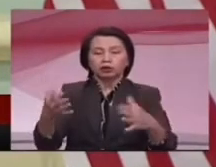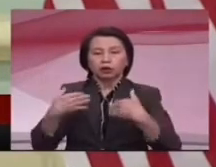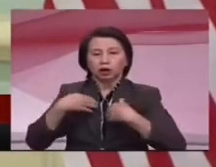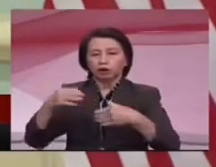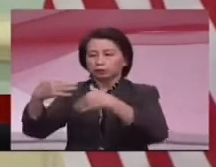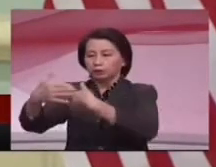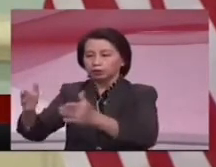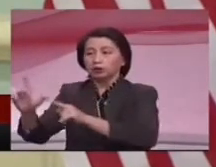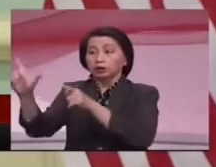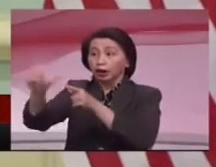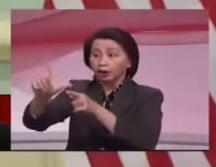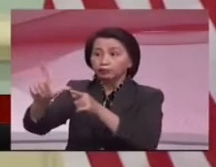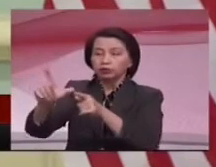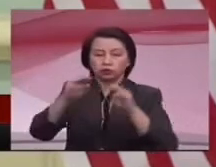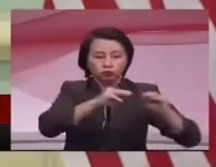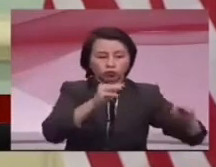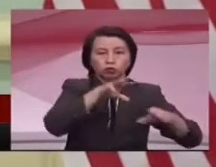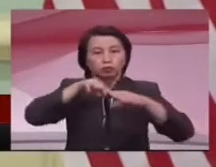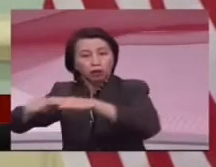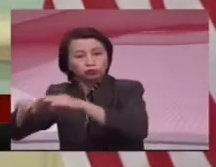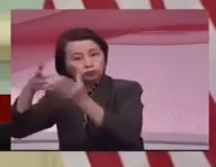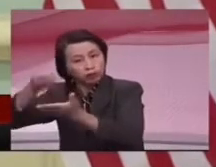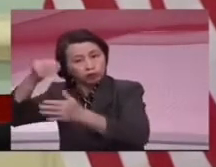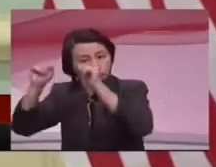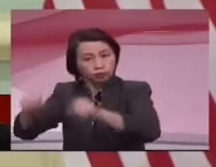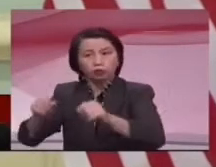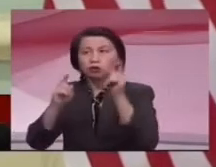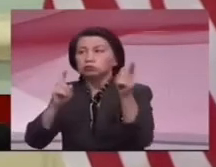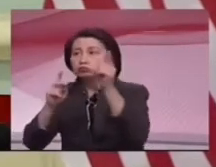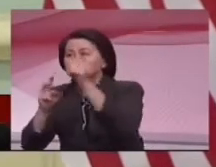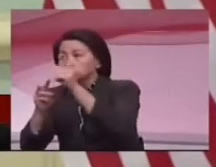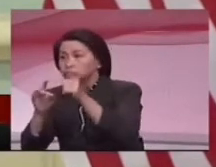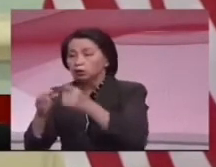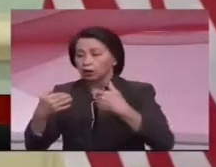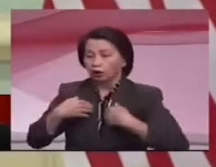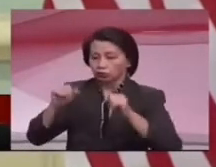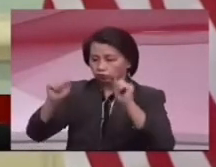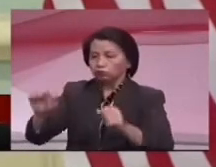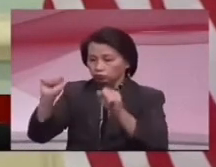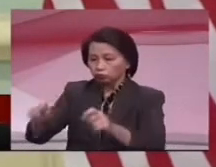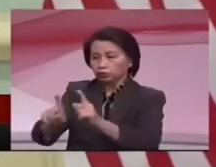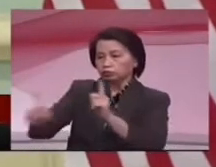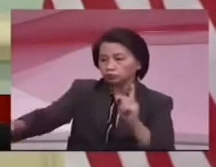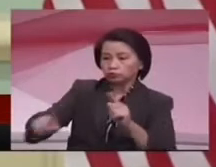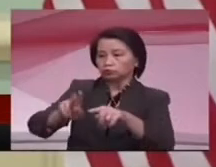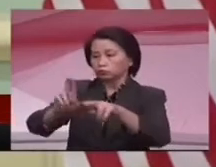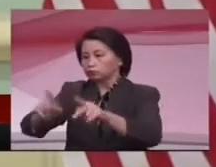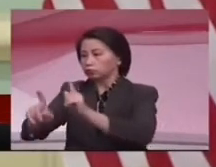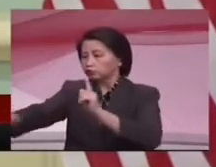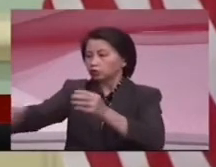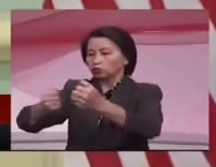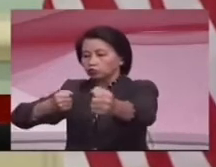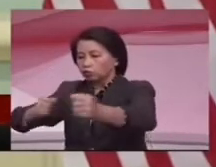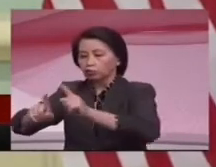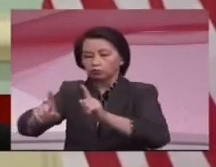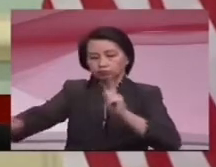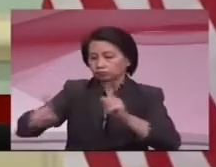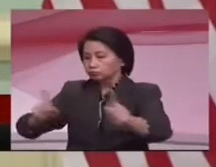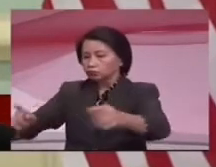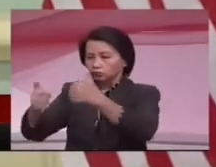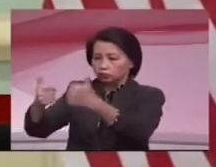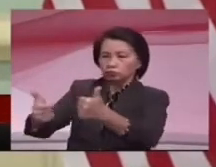sumbo dan sebagainya boleh digunakan sebagai bilik darjah dan ada penjaga sosial yang boleh dilaksanakan maka mereka